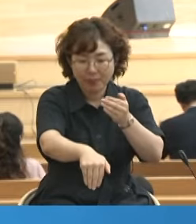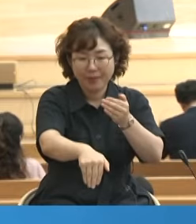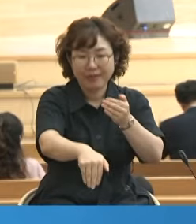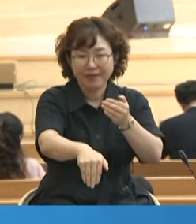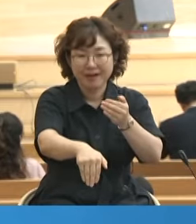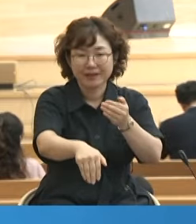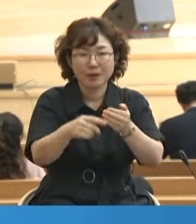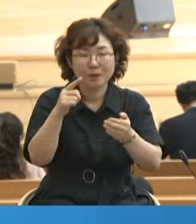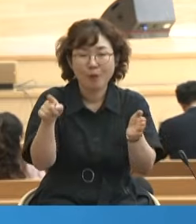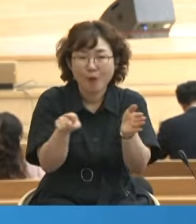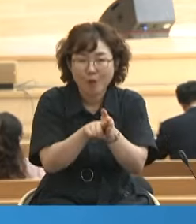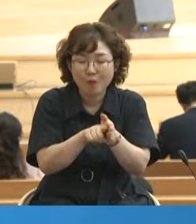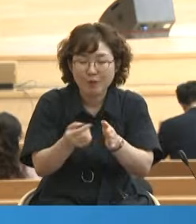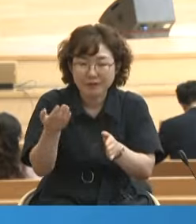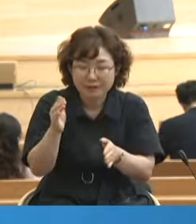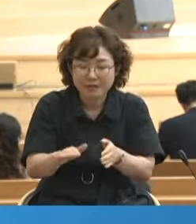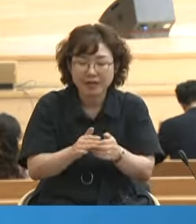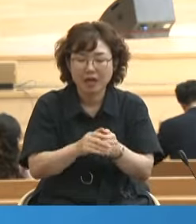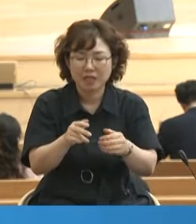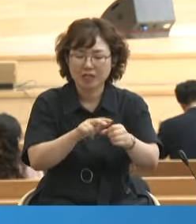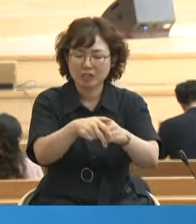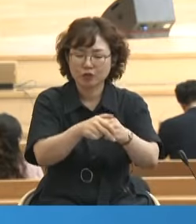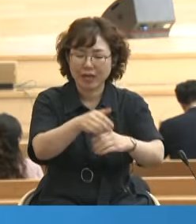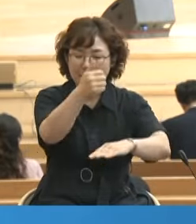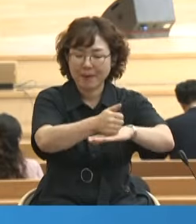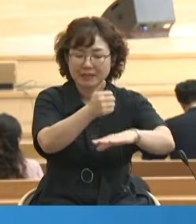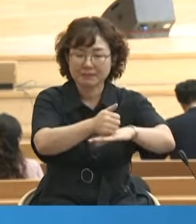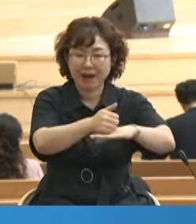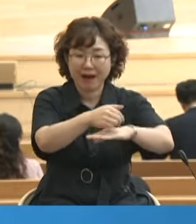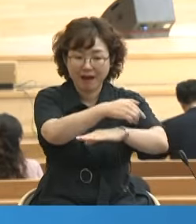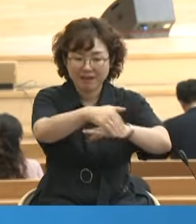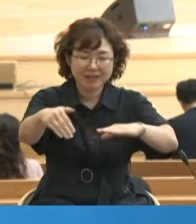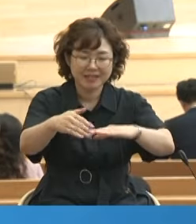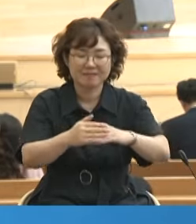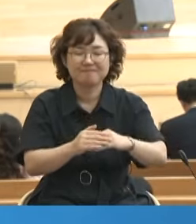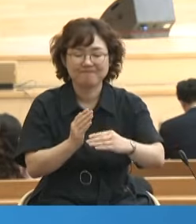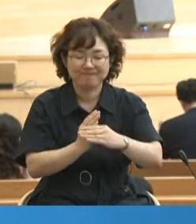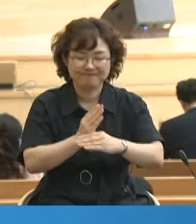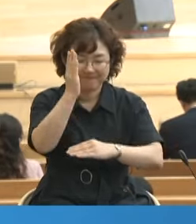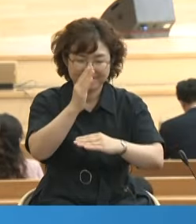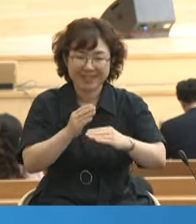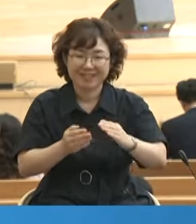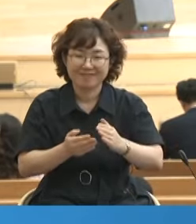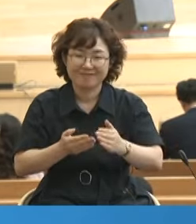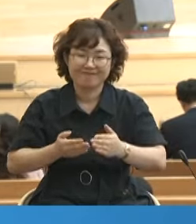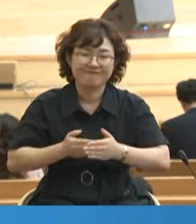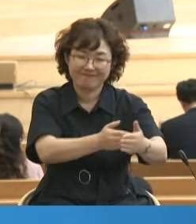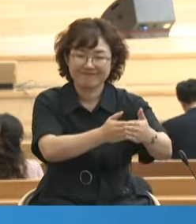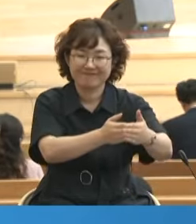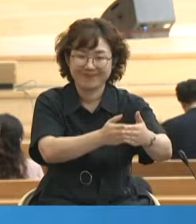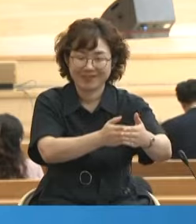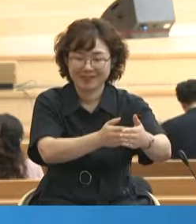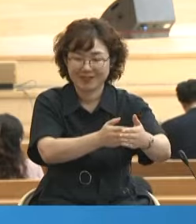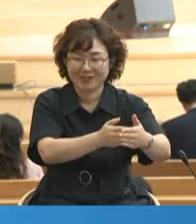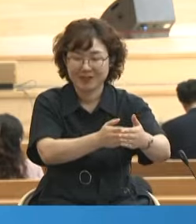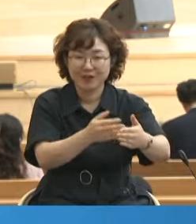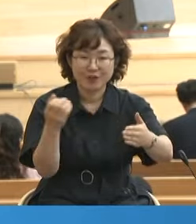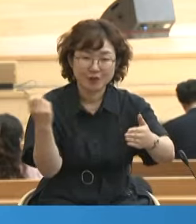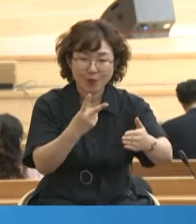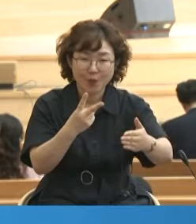그렇게 믿었었는데 이 지구의 끝을 뚫고 나가버려. 그리고